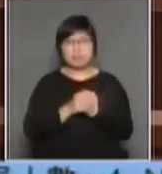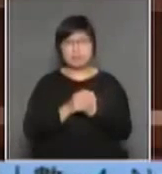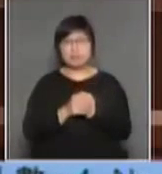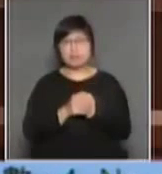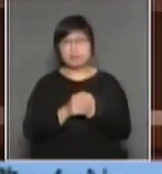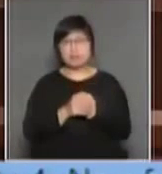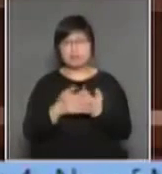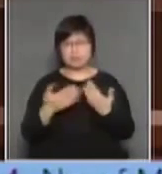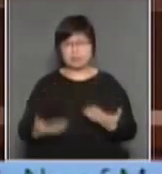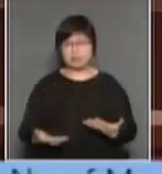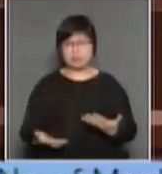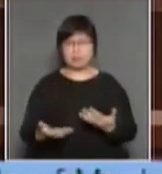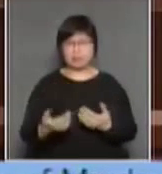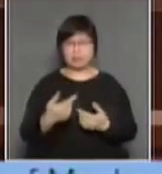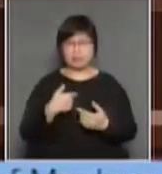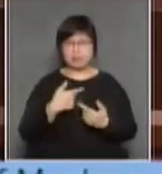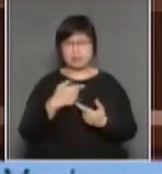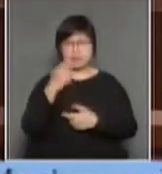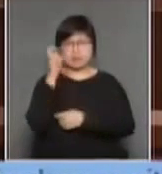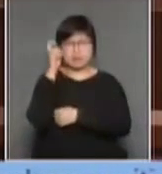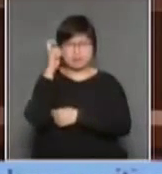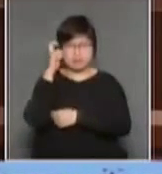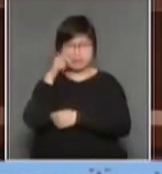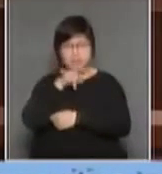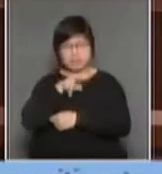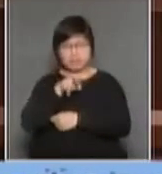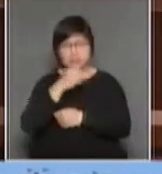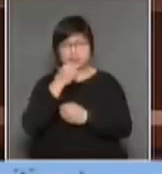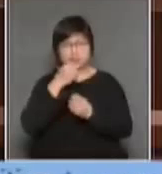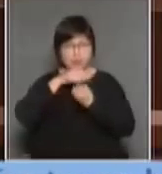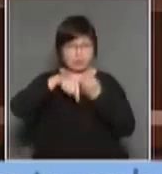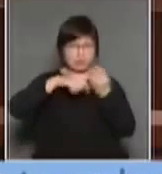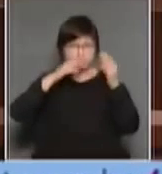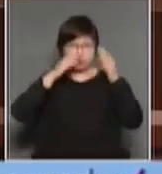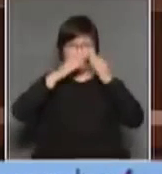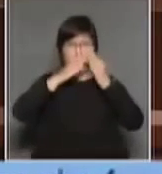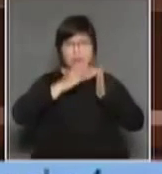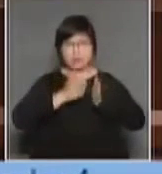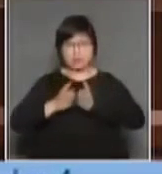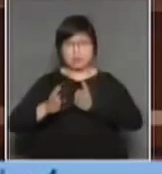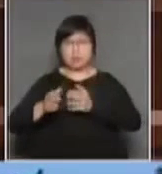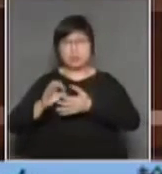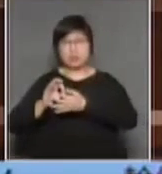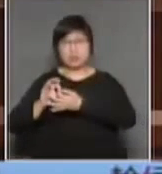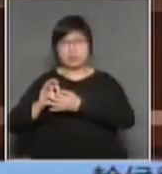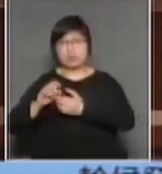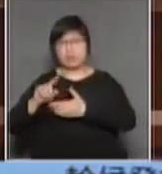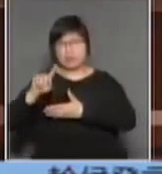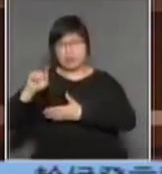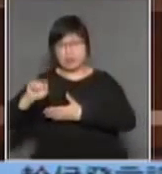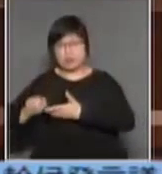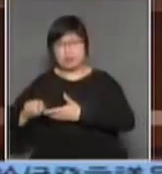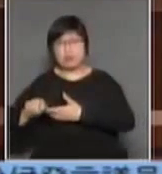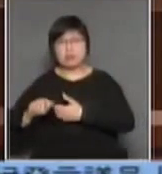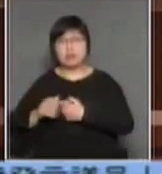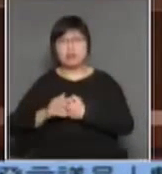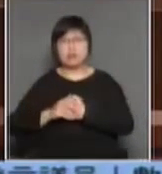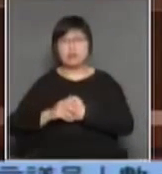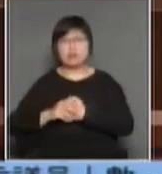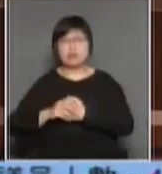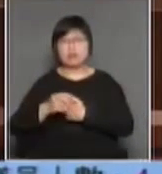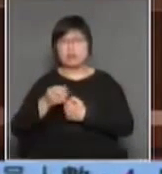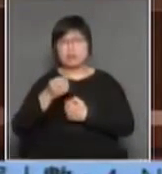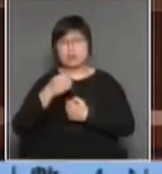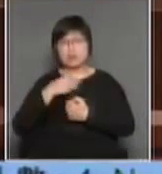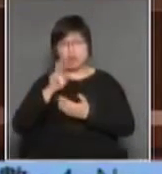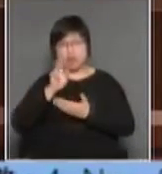現時來說，我們不斷都檢討我們在食環署處理相關的問題。當然不是只是說食水的